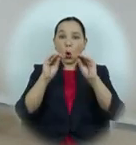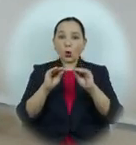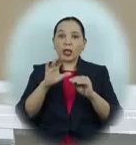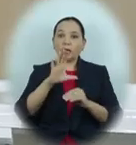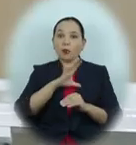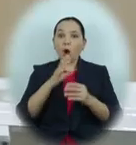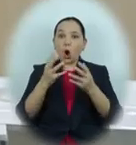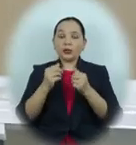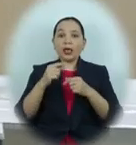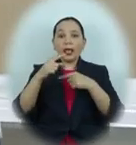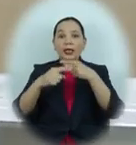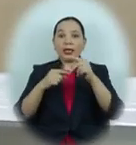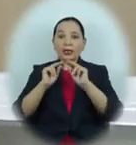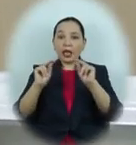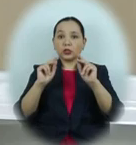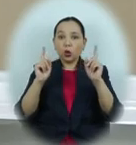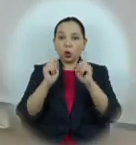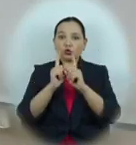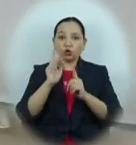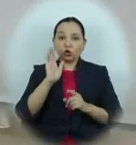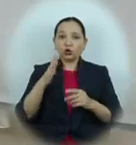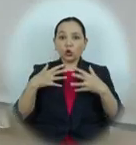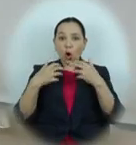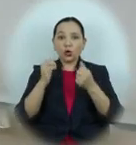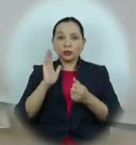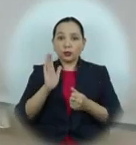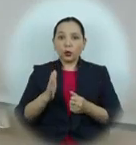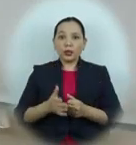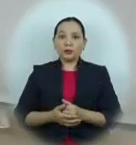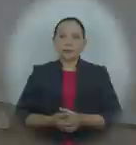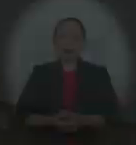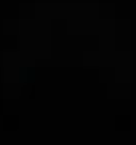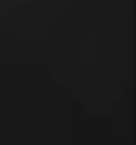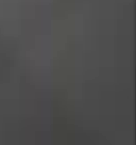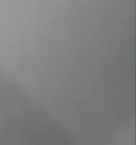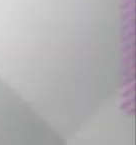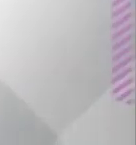ham oldik. Keyingi darsda ko'rishguncha sog' salomat bo'linglar.